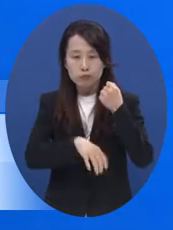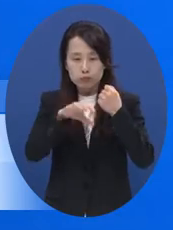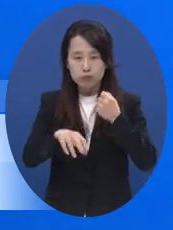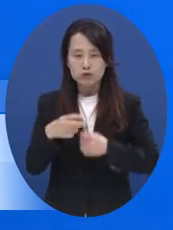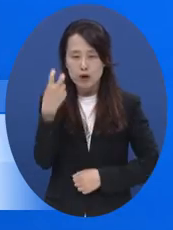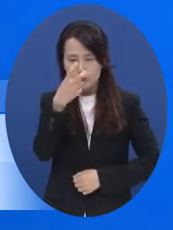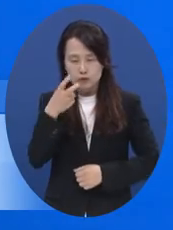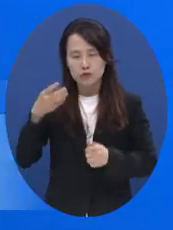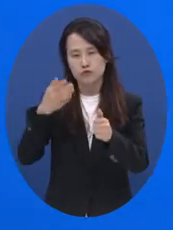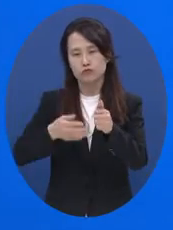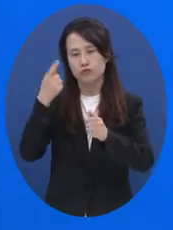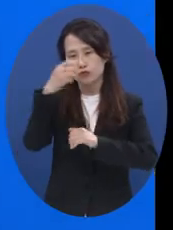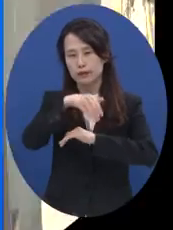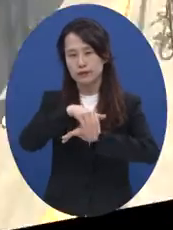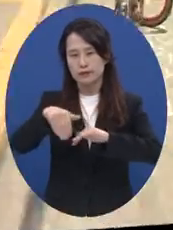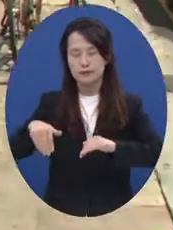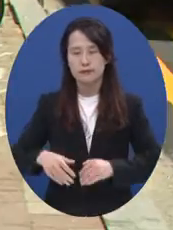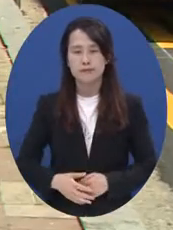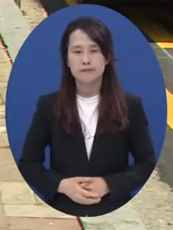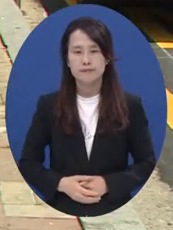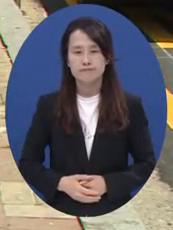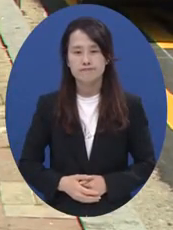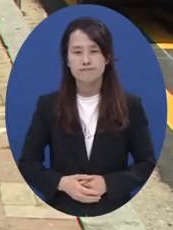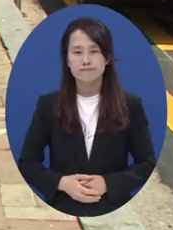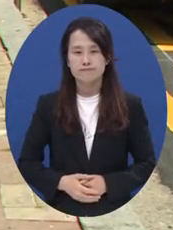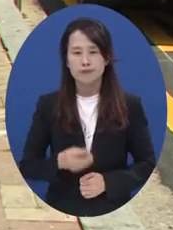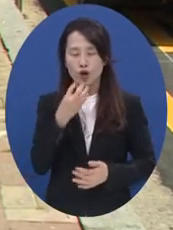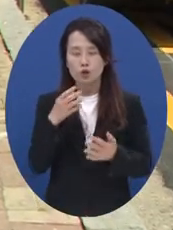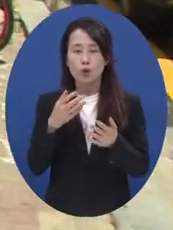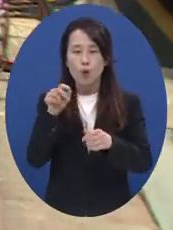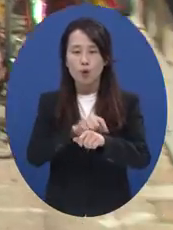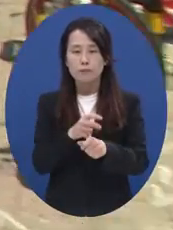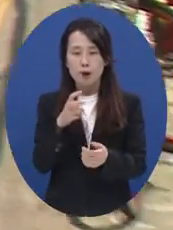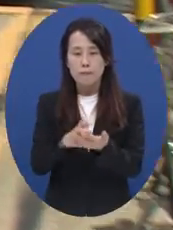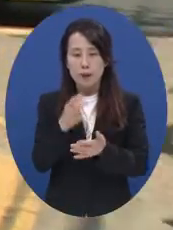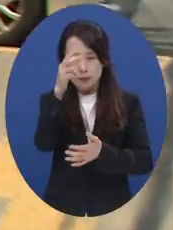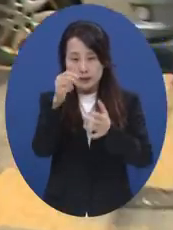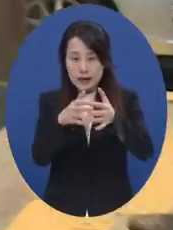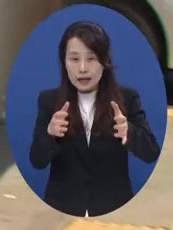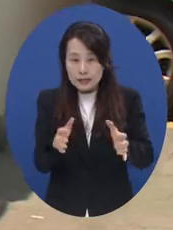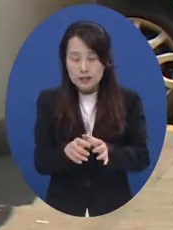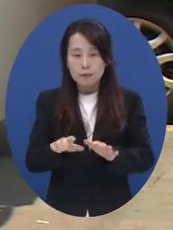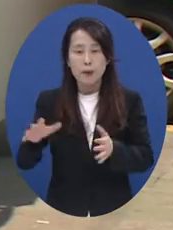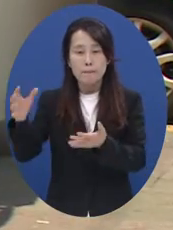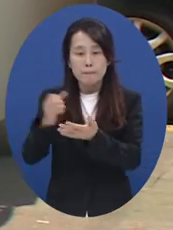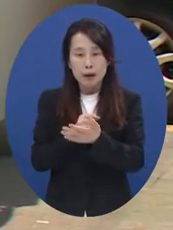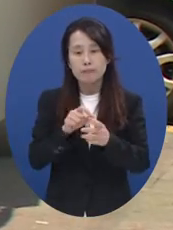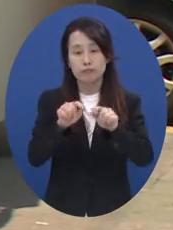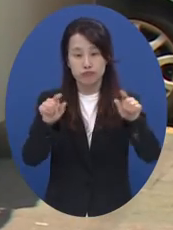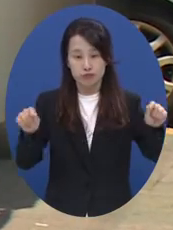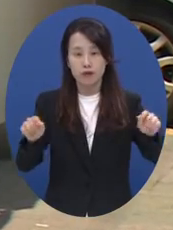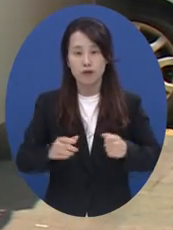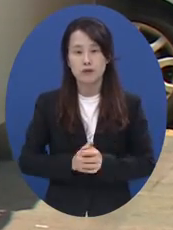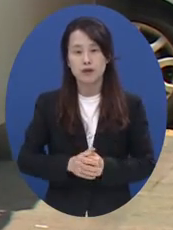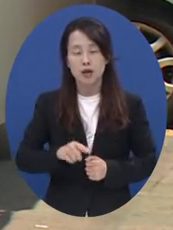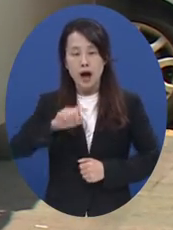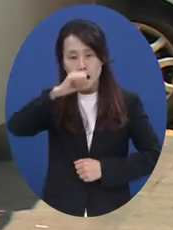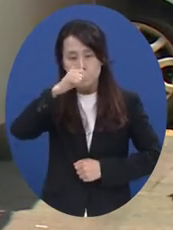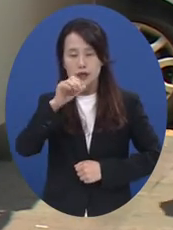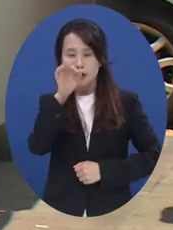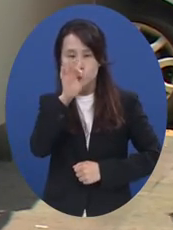농림축산검역본부에 검역을 의뢰할 예정입니다. 경기도 특별사법 경찰단이 이번에 압수한 식품입니다. 이게